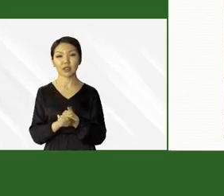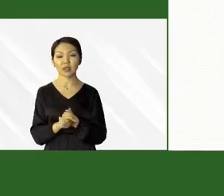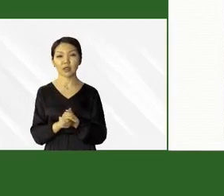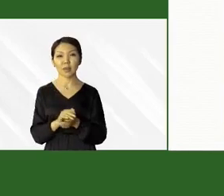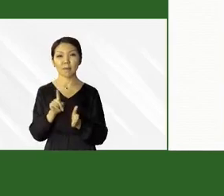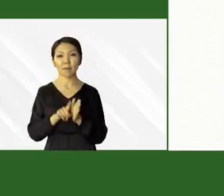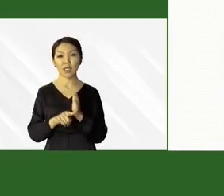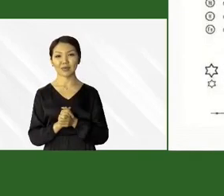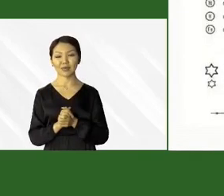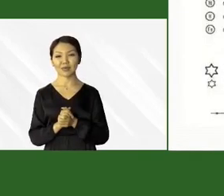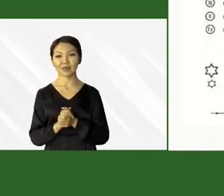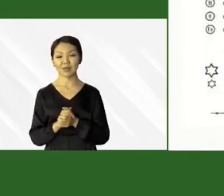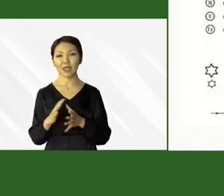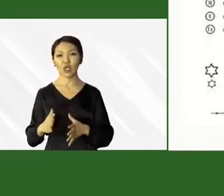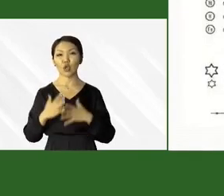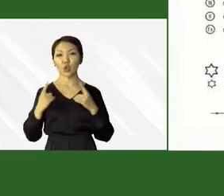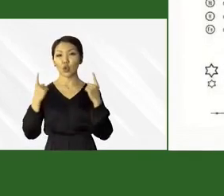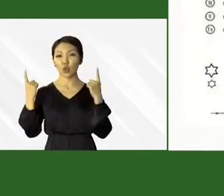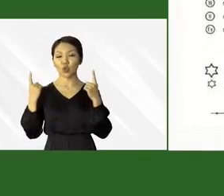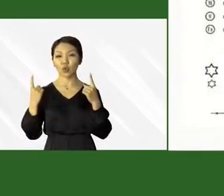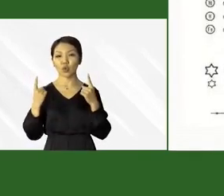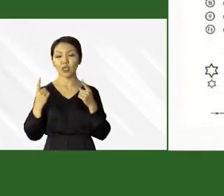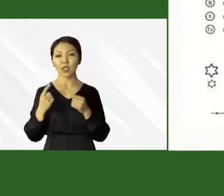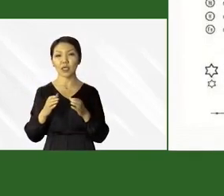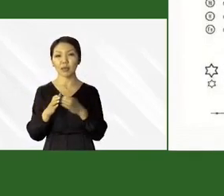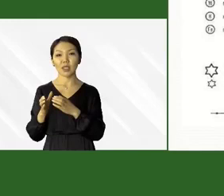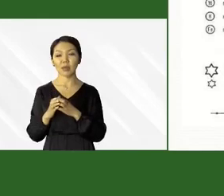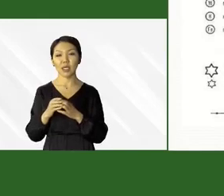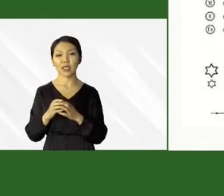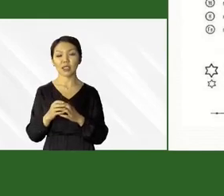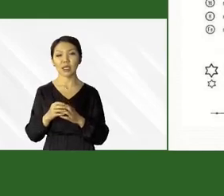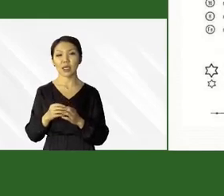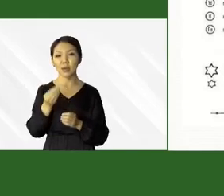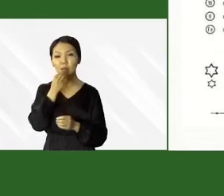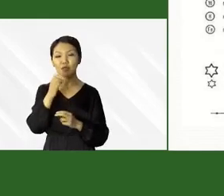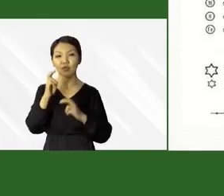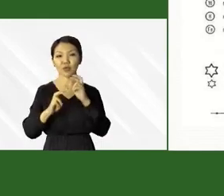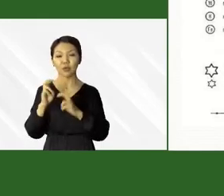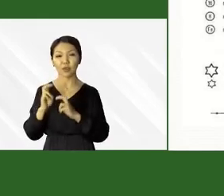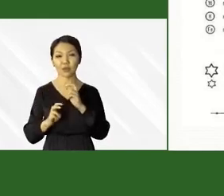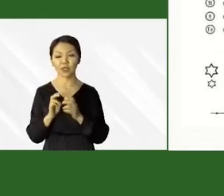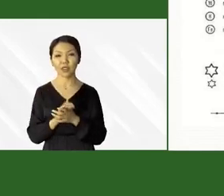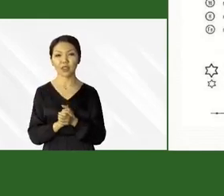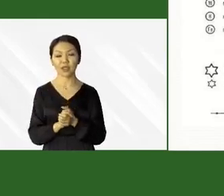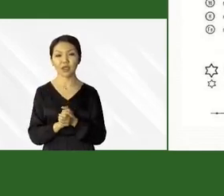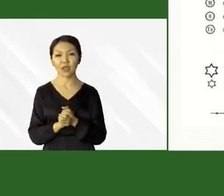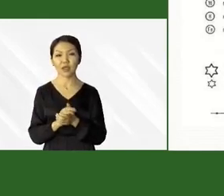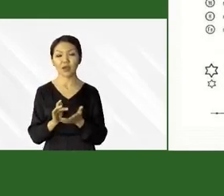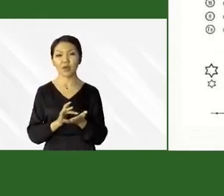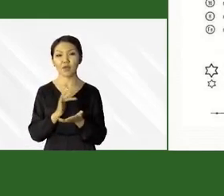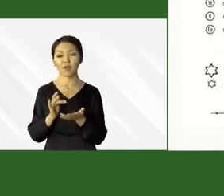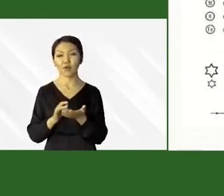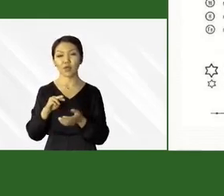напитки. Крупные предприятия пищевой промышленности – молочные и сыродельные заводы в городе